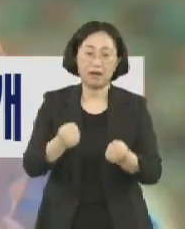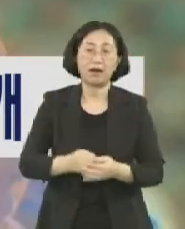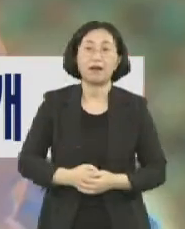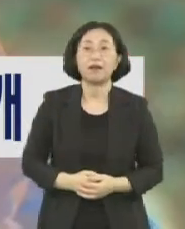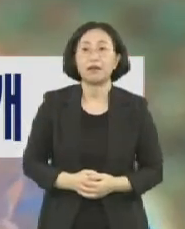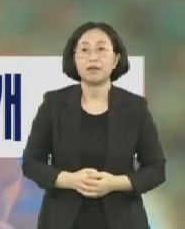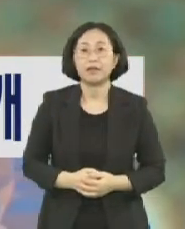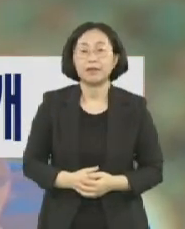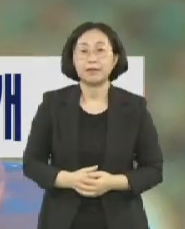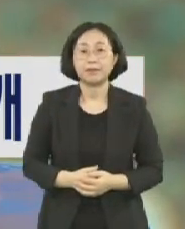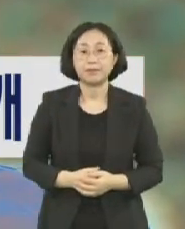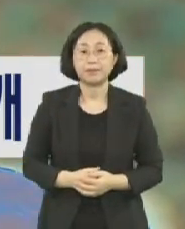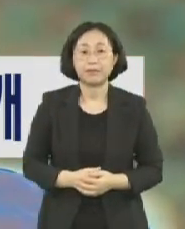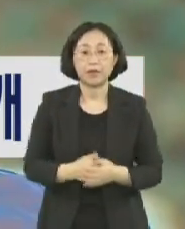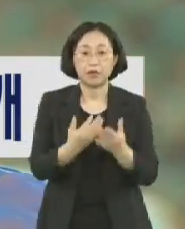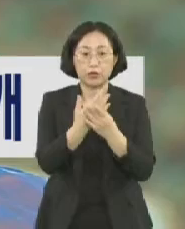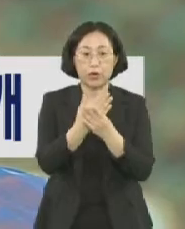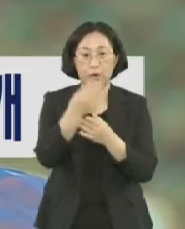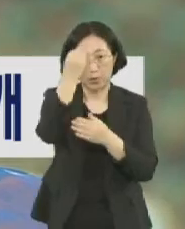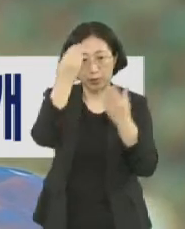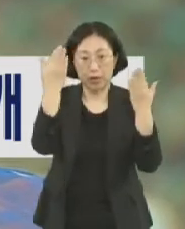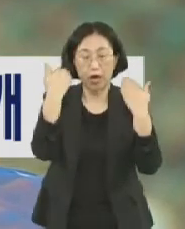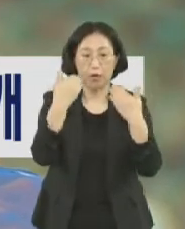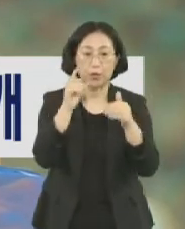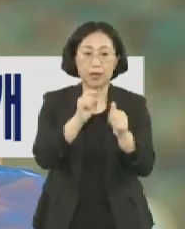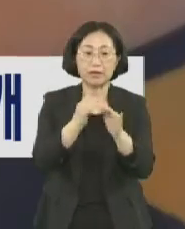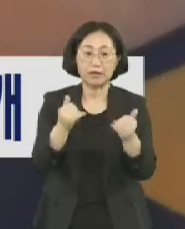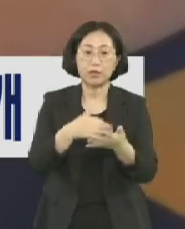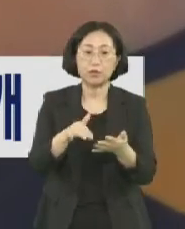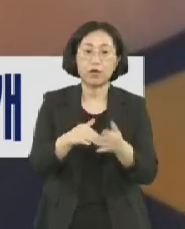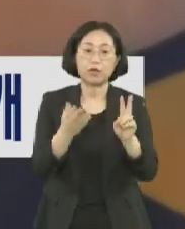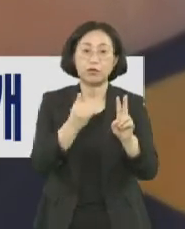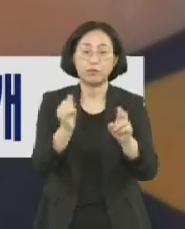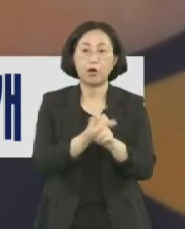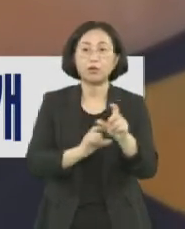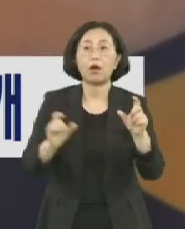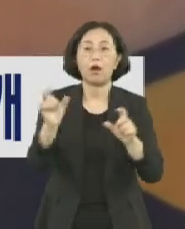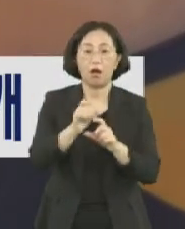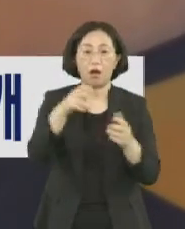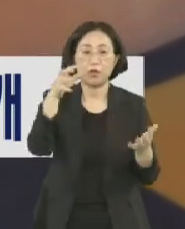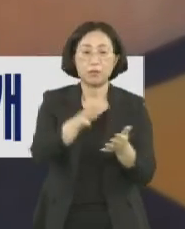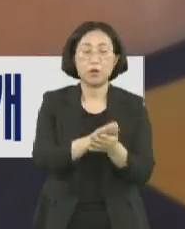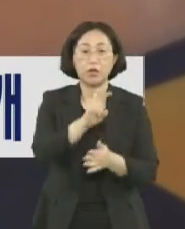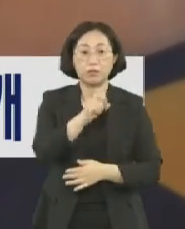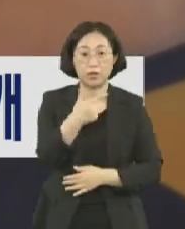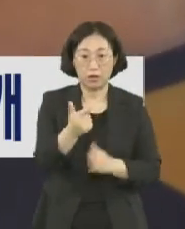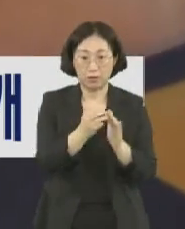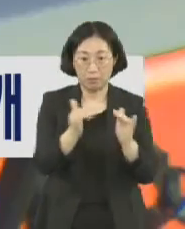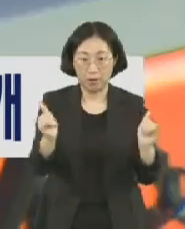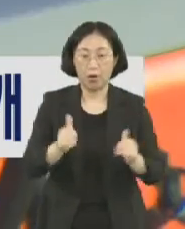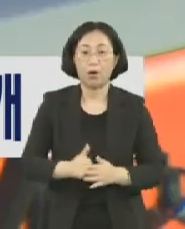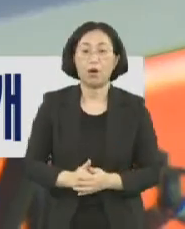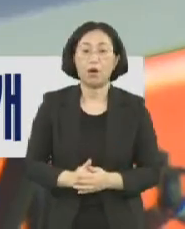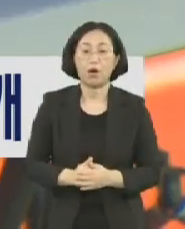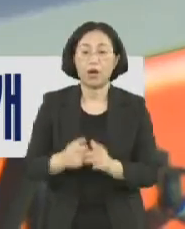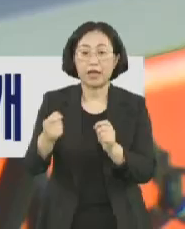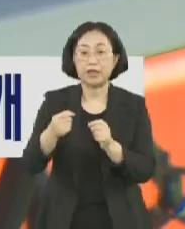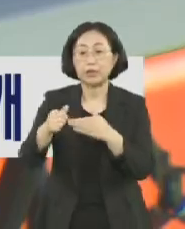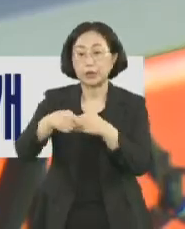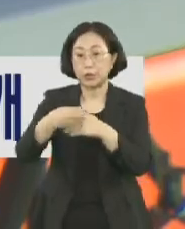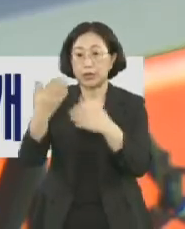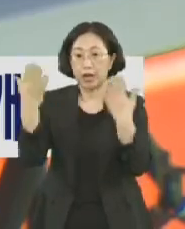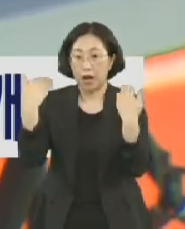확산되고 있습니다 유성구 고등학교 관련학회 인자가 2명 추가돼 누적 26명이 됐고 인근